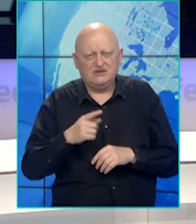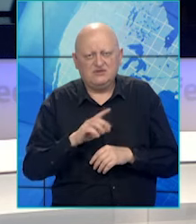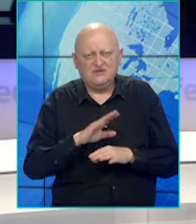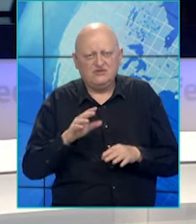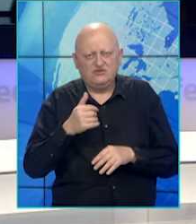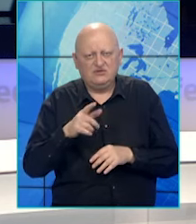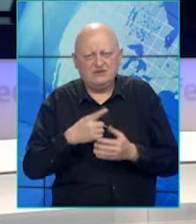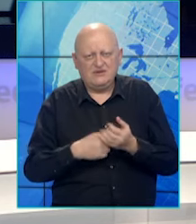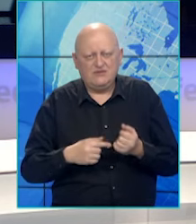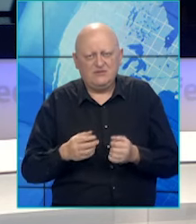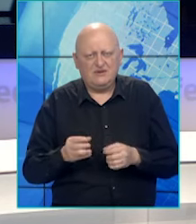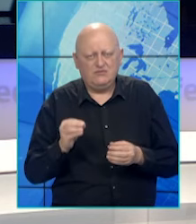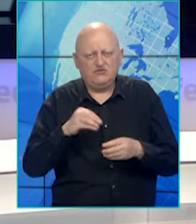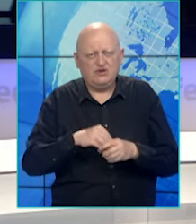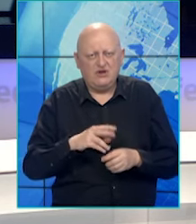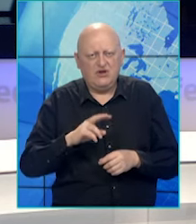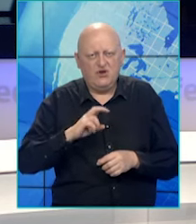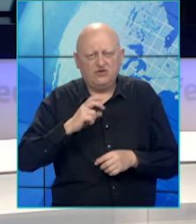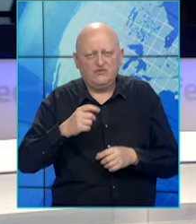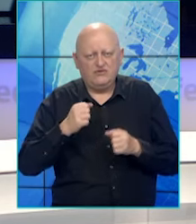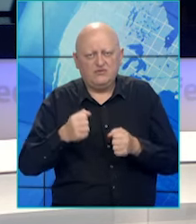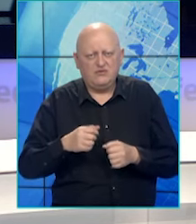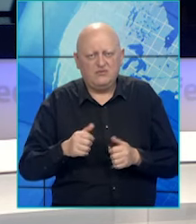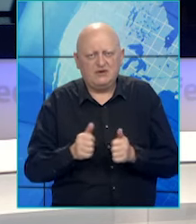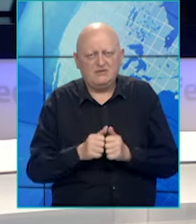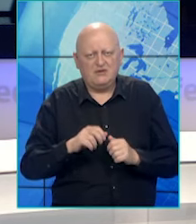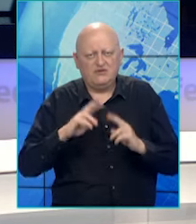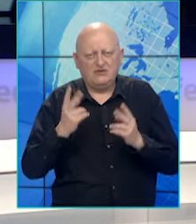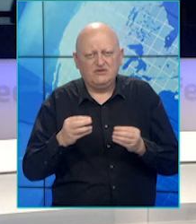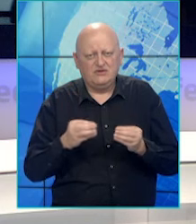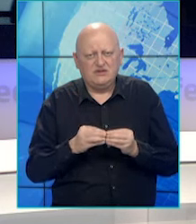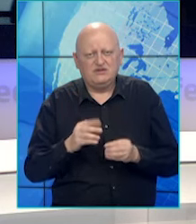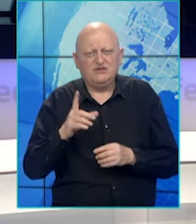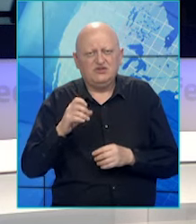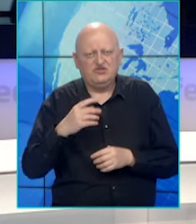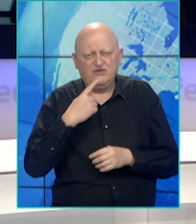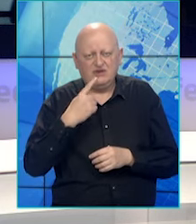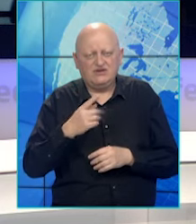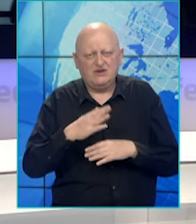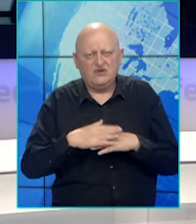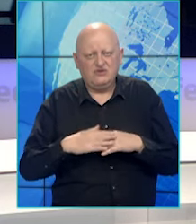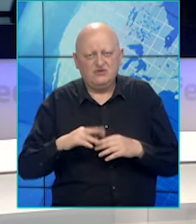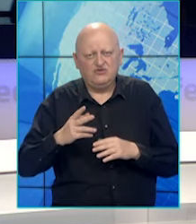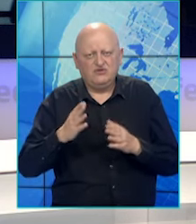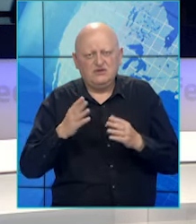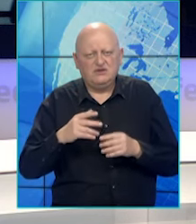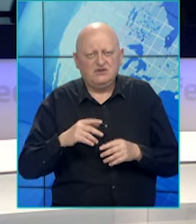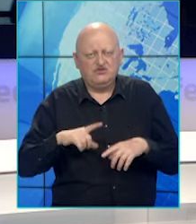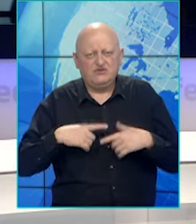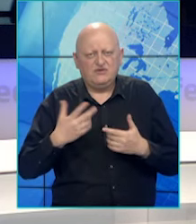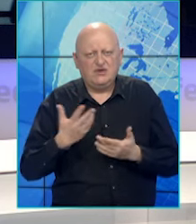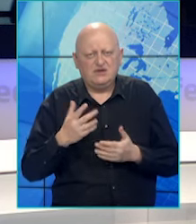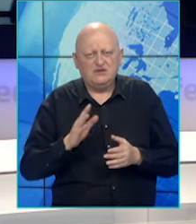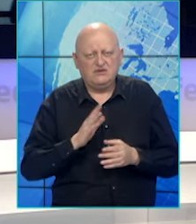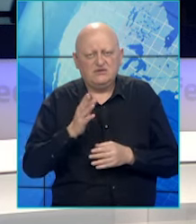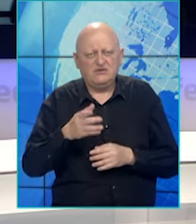kaže da na sve što mu se u zadnje vrijeme imputira odgovori grubo i partnerima i međunarodnoj zajednici, Čović kaže kako njeguje drugi stil u koji